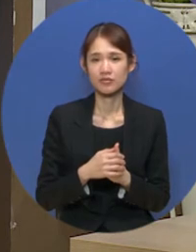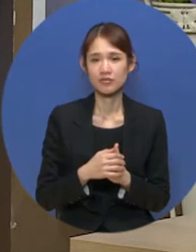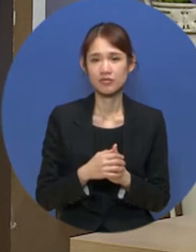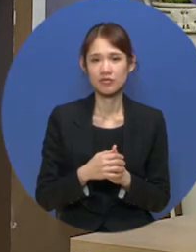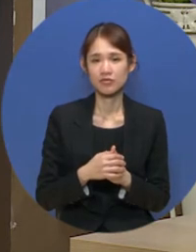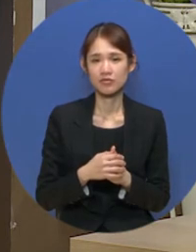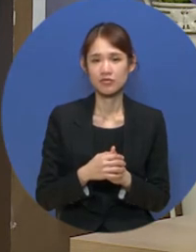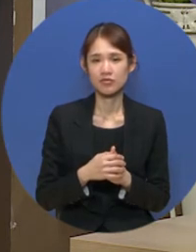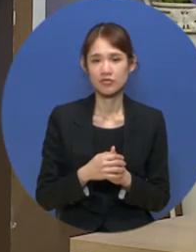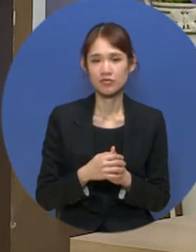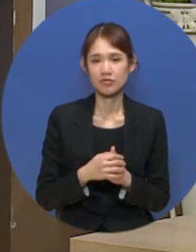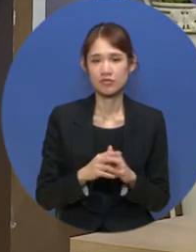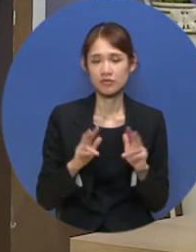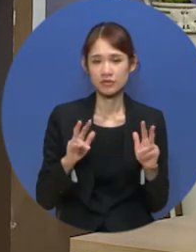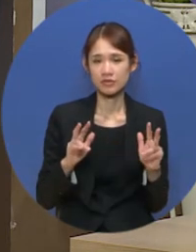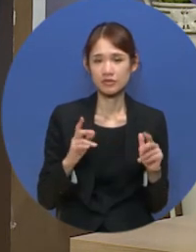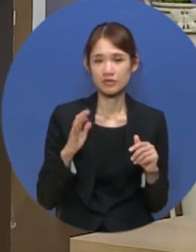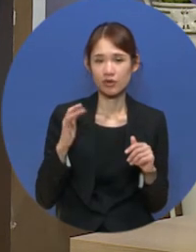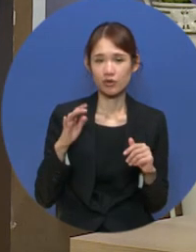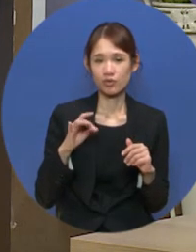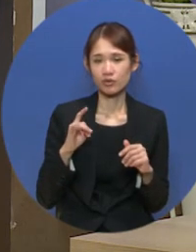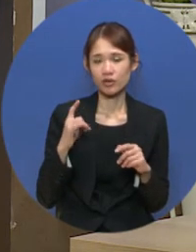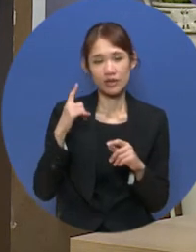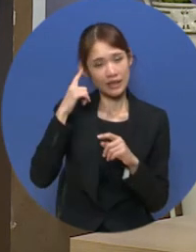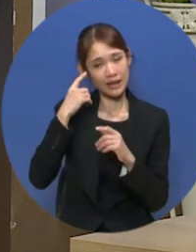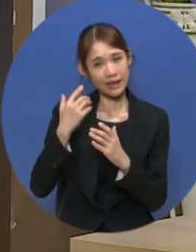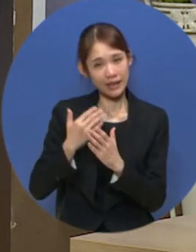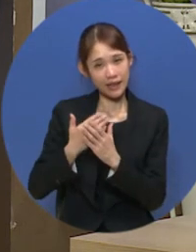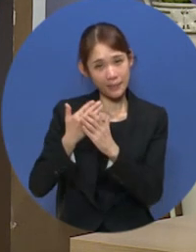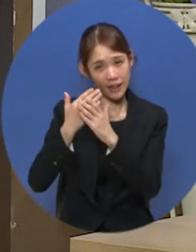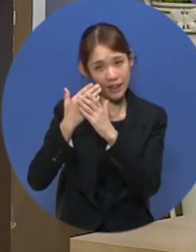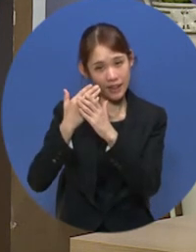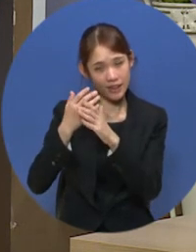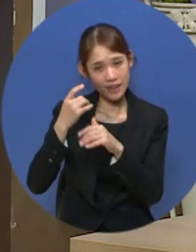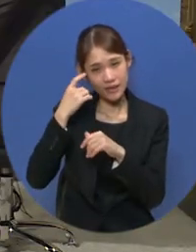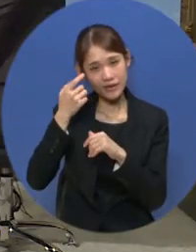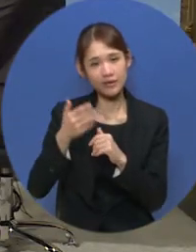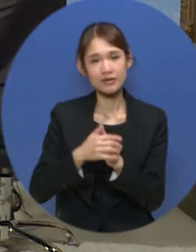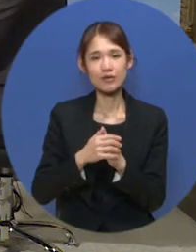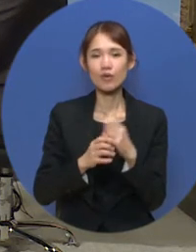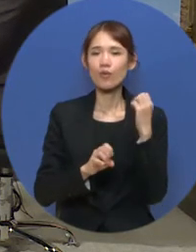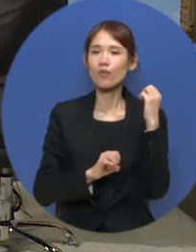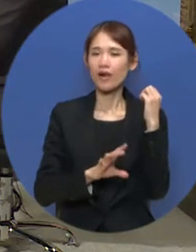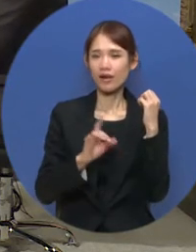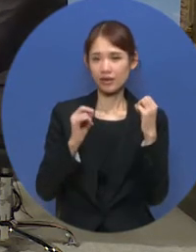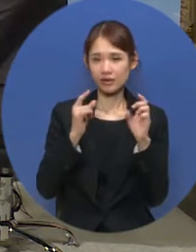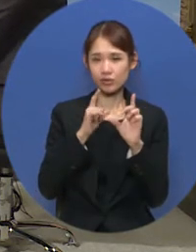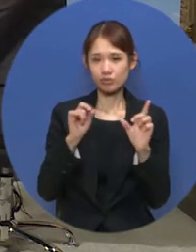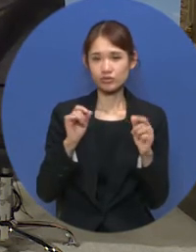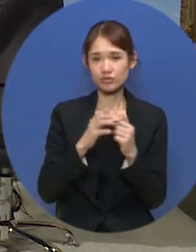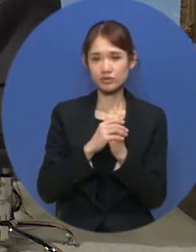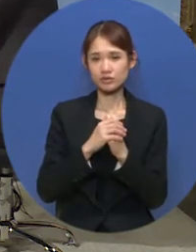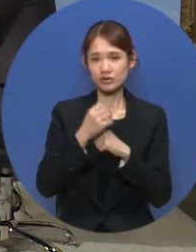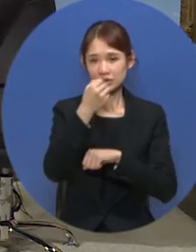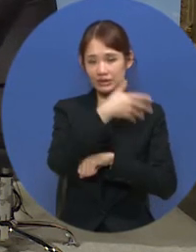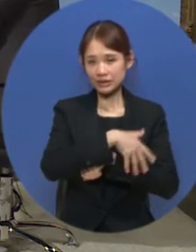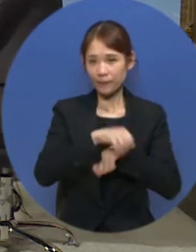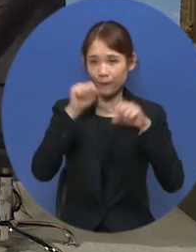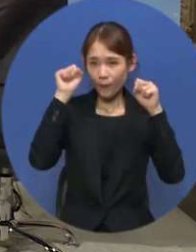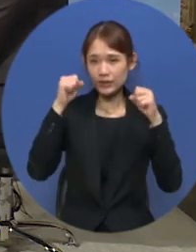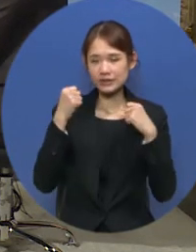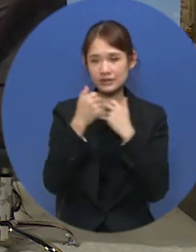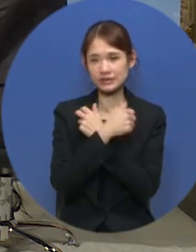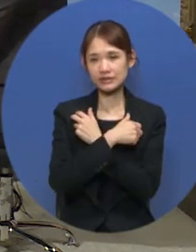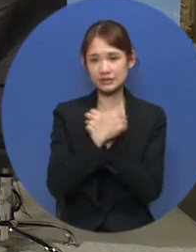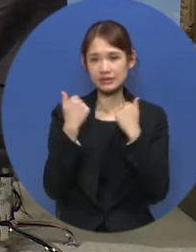그 부분은 그러면 지금 그 삼성 물산에서 개발하신 건가요? 아, 원래는 이제 이런 부분들은 네. 스포츠 의류라든가